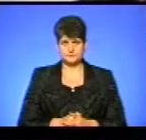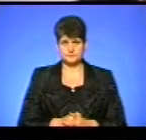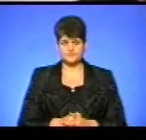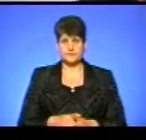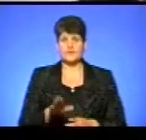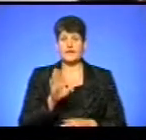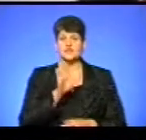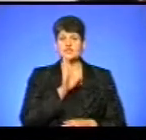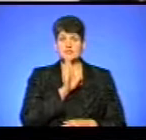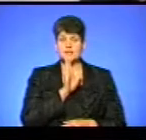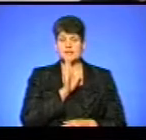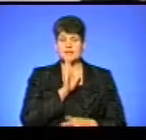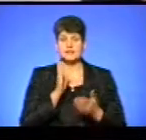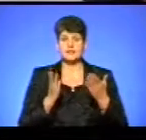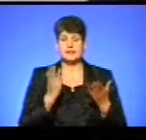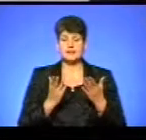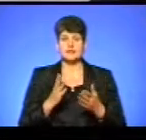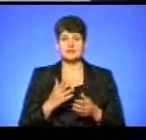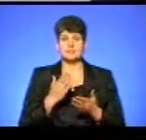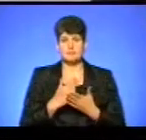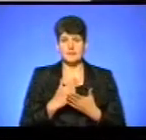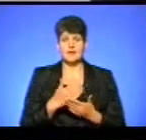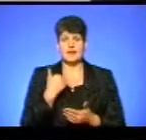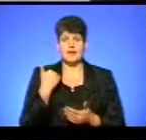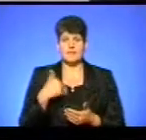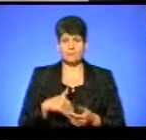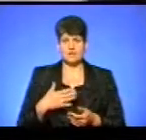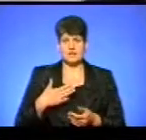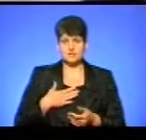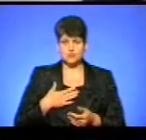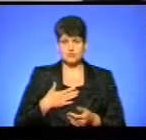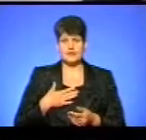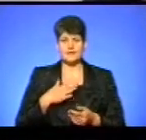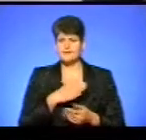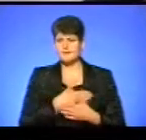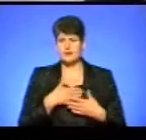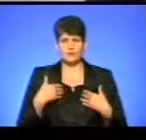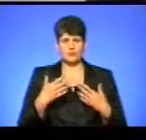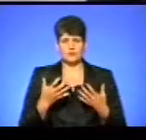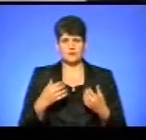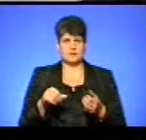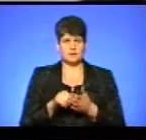Жінки, які пережили ампутацію груді, не дуже охоче беруть участь в